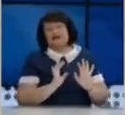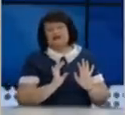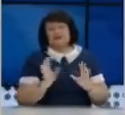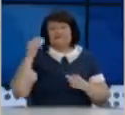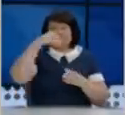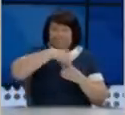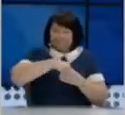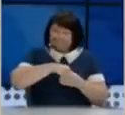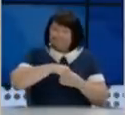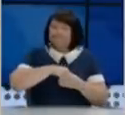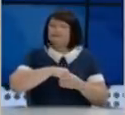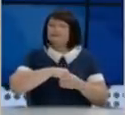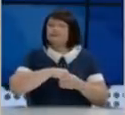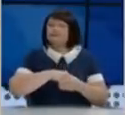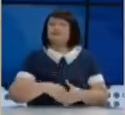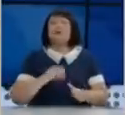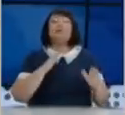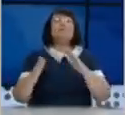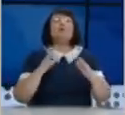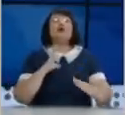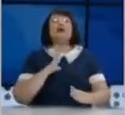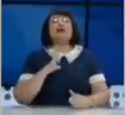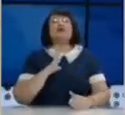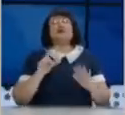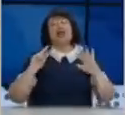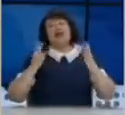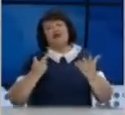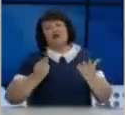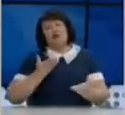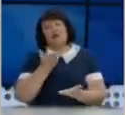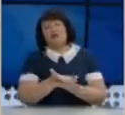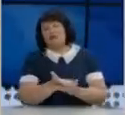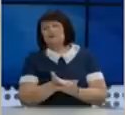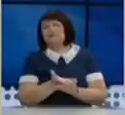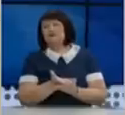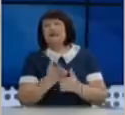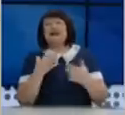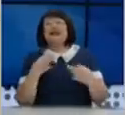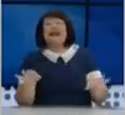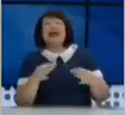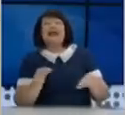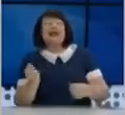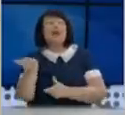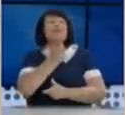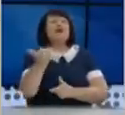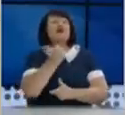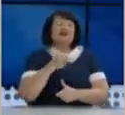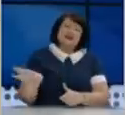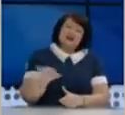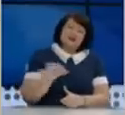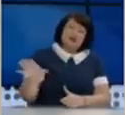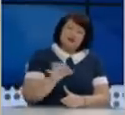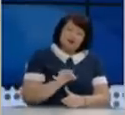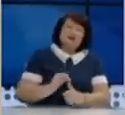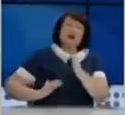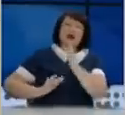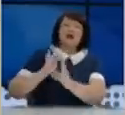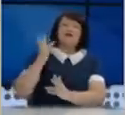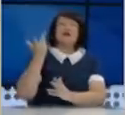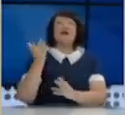στο μηχανισμό πολιτικής προστασίας. Και έβδομον, κάλυψη των κενών στο πυροσβεστικό σώμα και αναβάθμιση